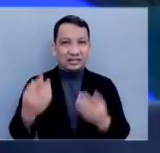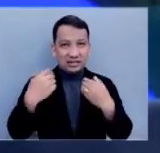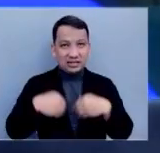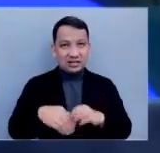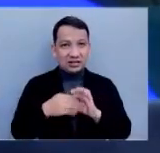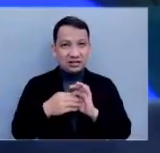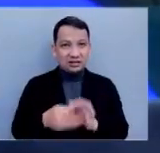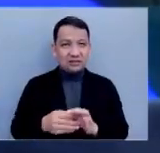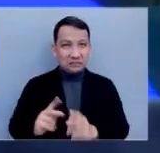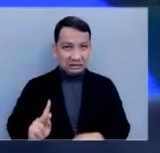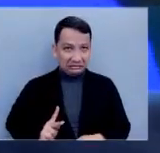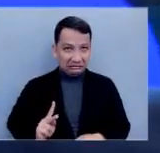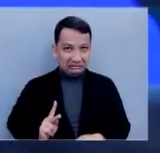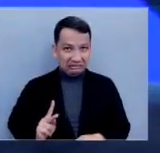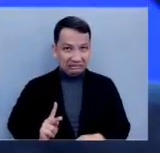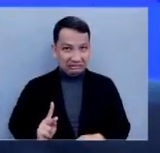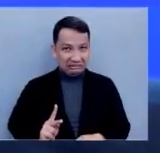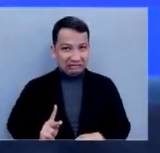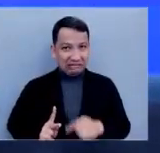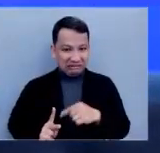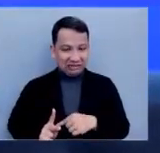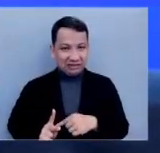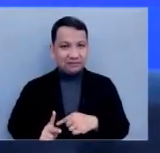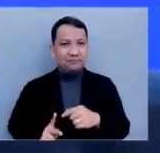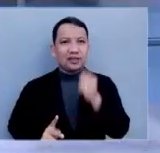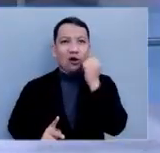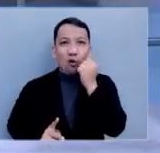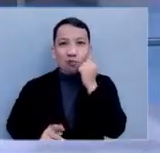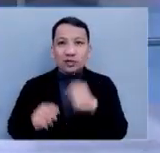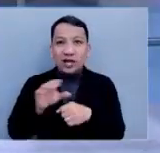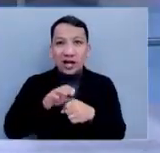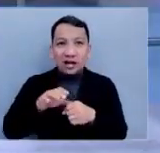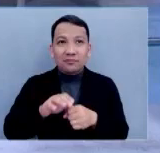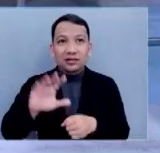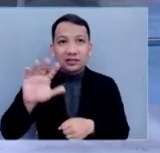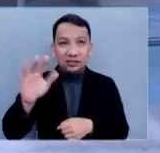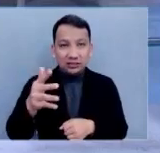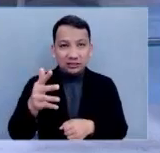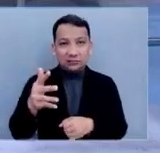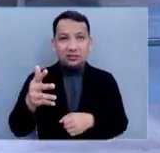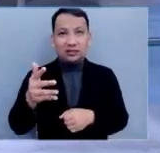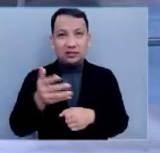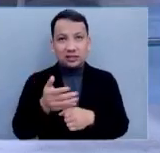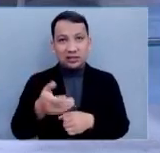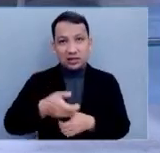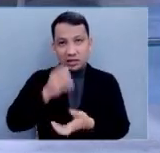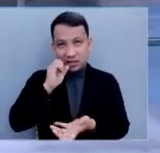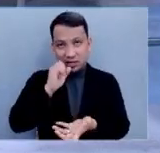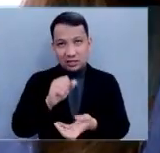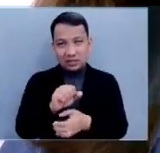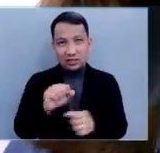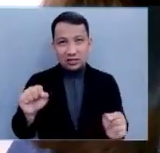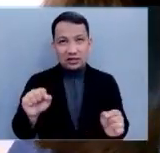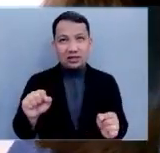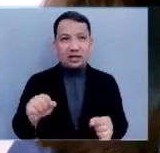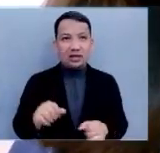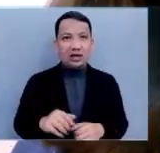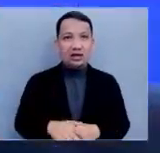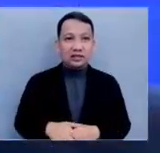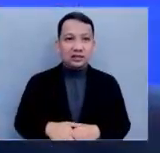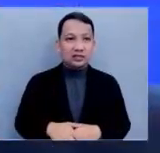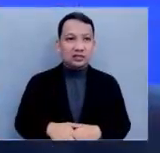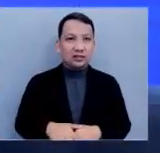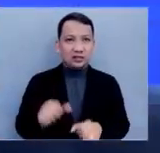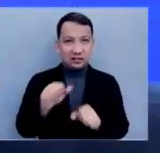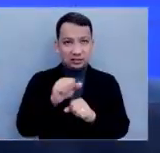pwede rin tamaan yung bato. Wait, question. Paano kung mahilig ka sa kape, nakaka-limang tasa ka sa isang araw? Well, nasa safe range. Pero black lang. Black lang. Nasa safe range pa